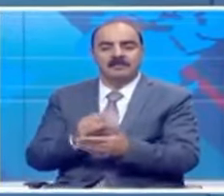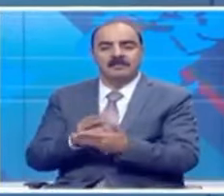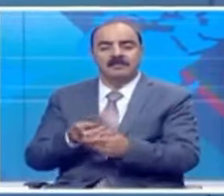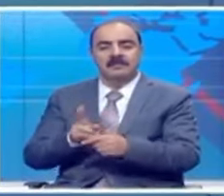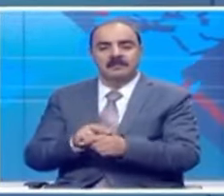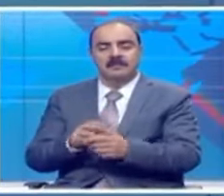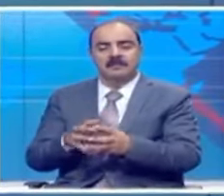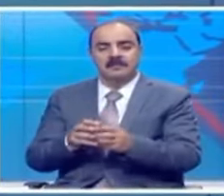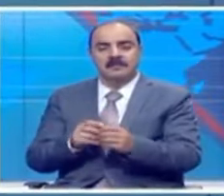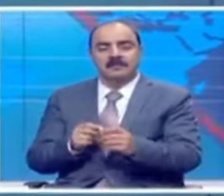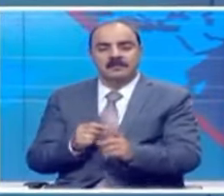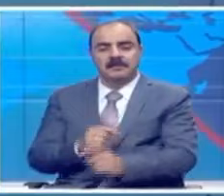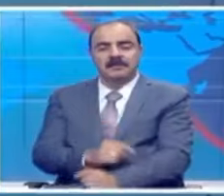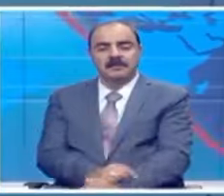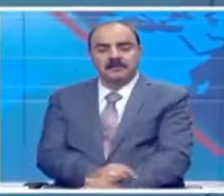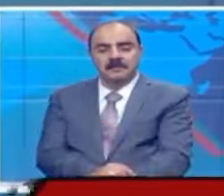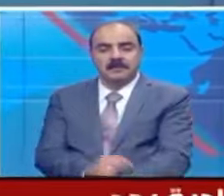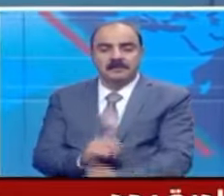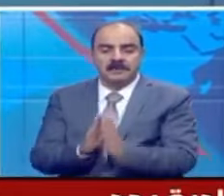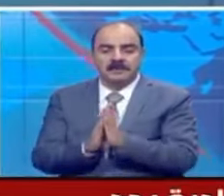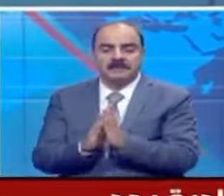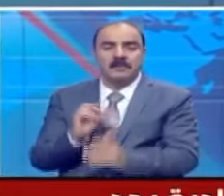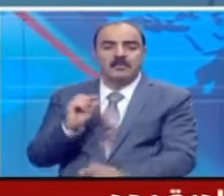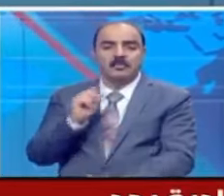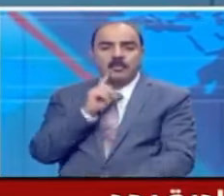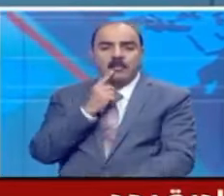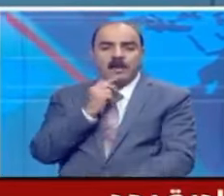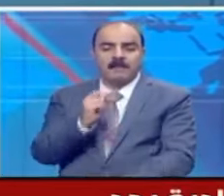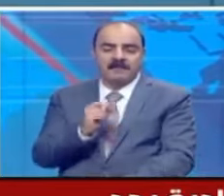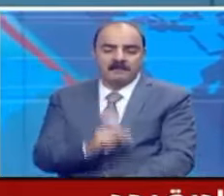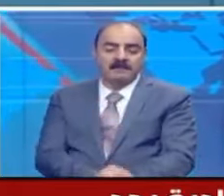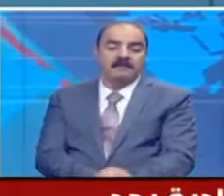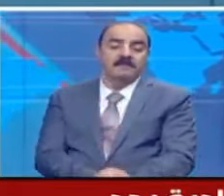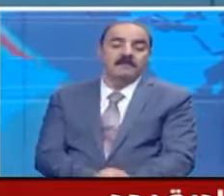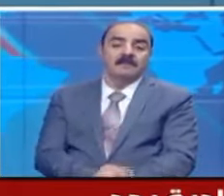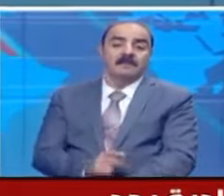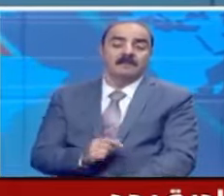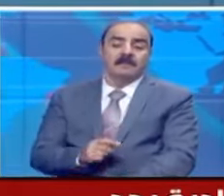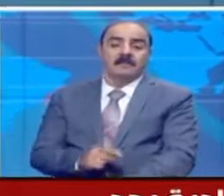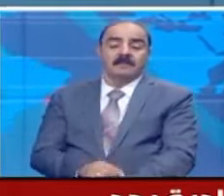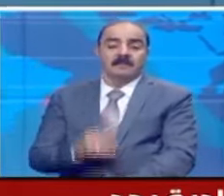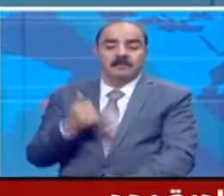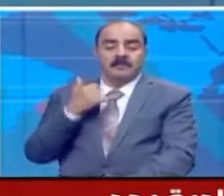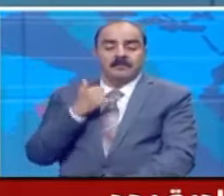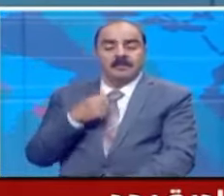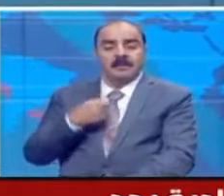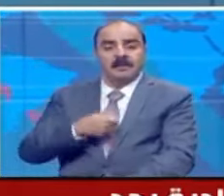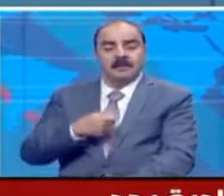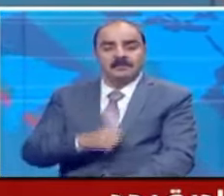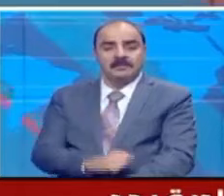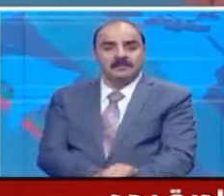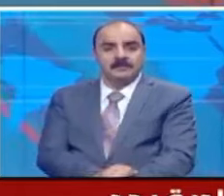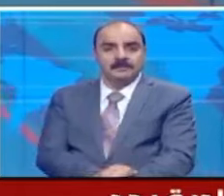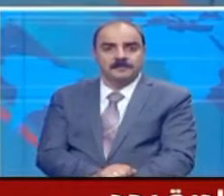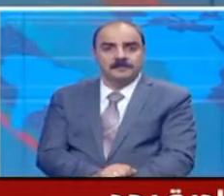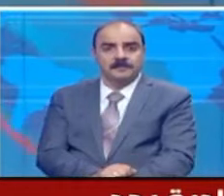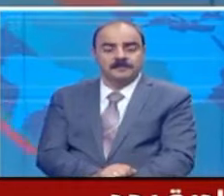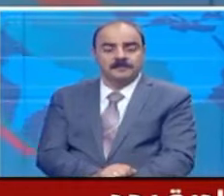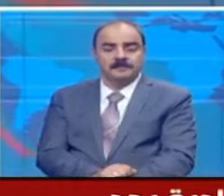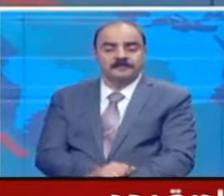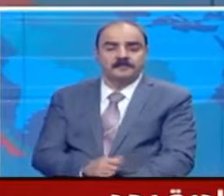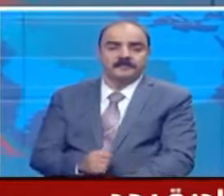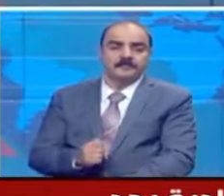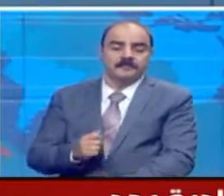الفترة، نلتقي مع دكتور محمد الأمين رئيس تحرير مجلة أكتوبر على عبر الهاتف. دكتور، بعد التحية يعني